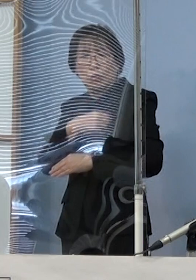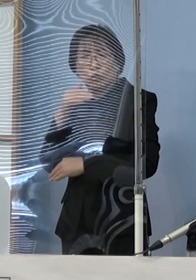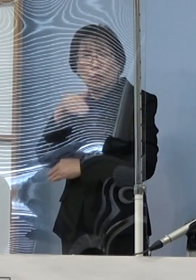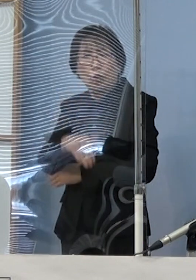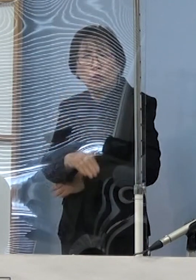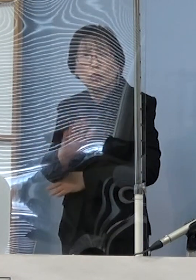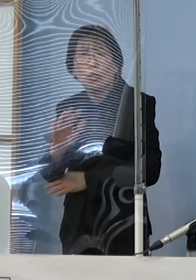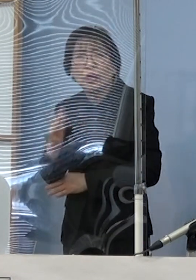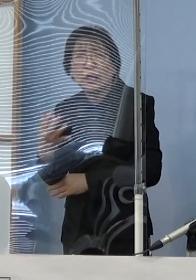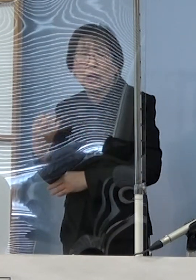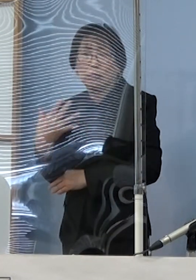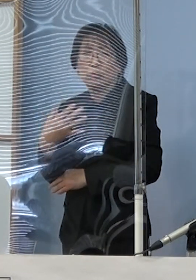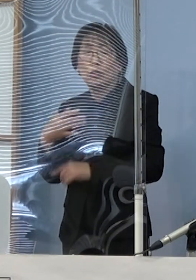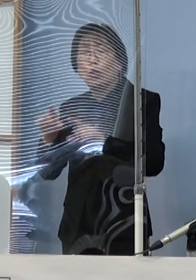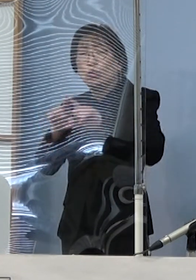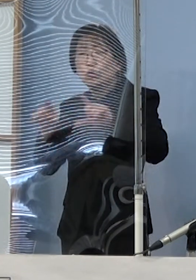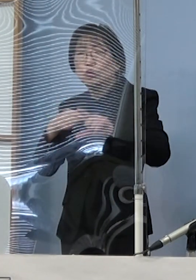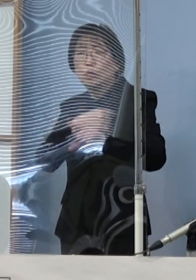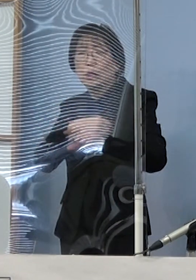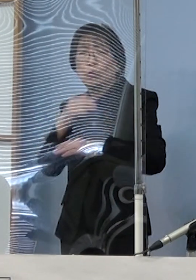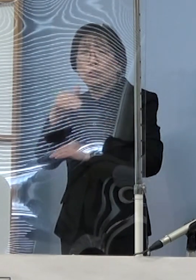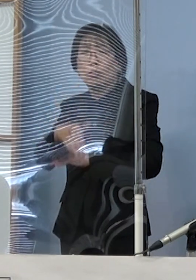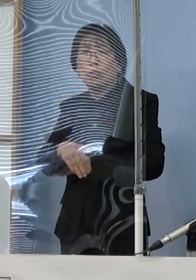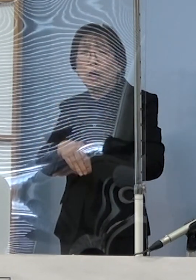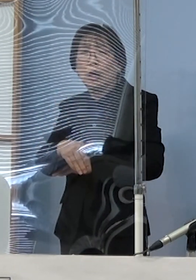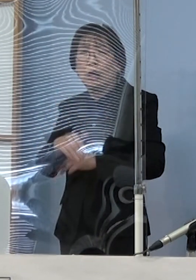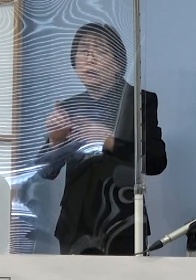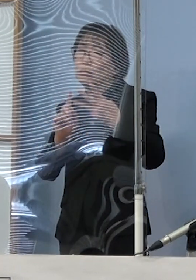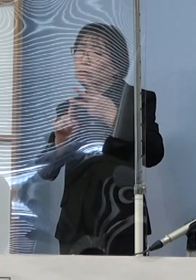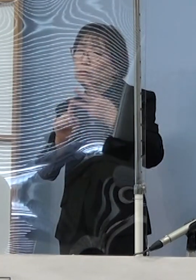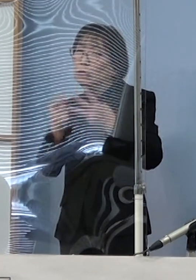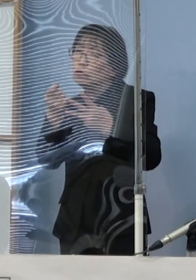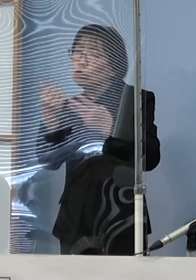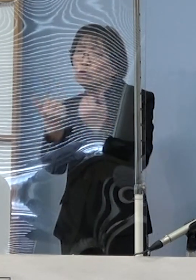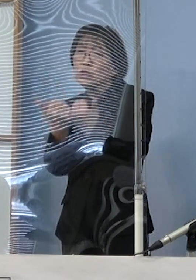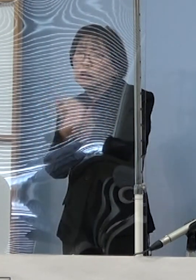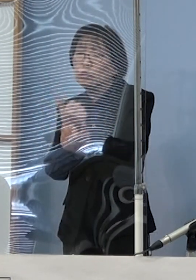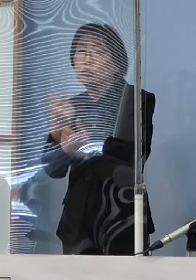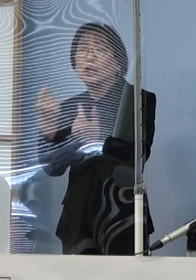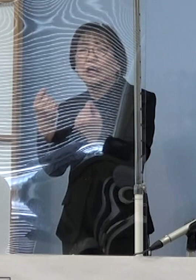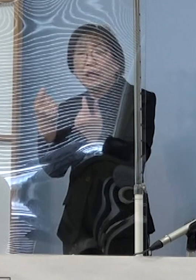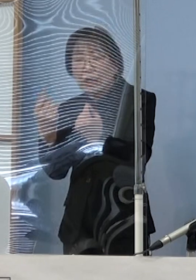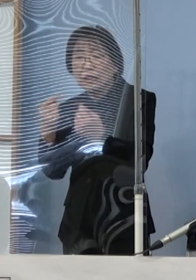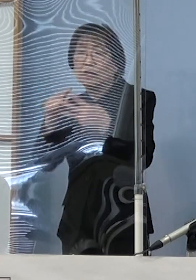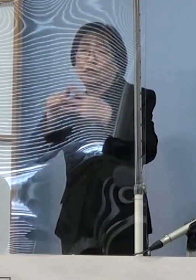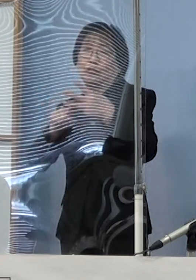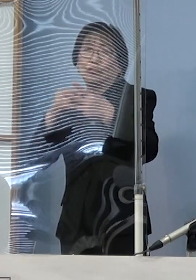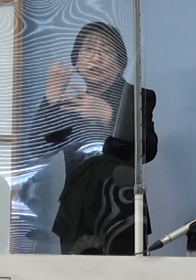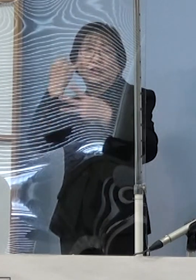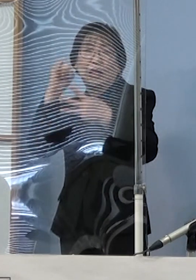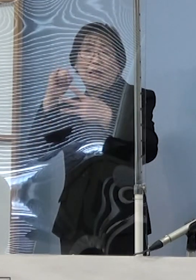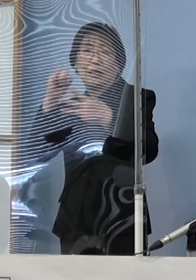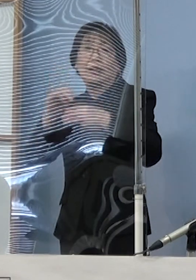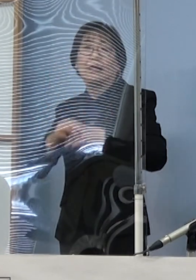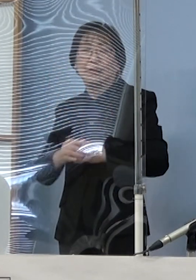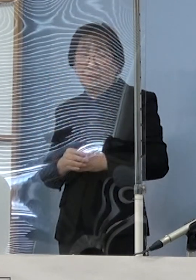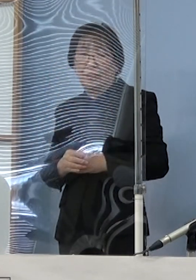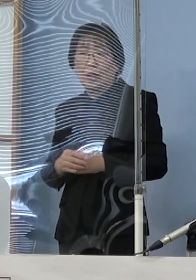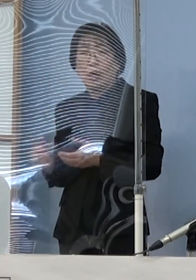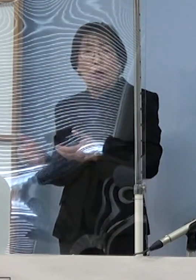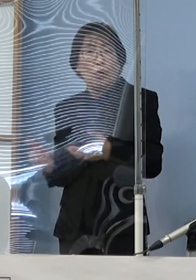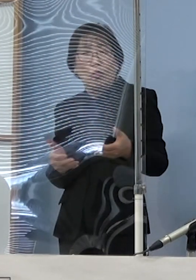ったら落ち込むよ。そして3番目、ジャパンこれちょっと失礼やなという思うんだけど、知事が議場でうろたえてい